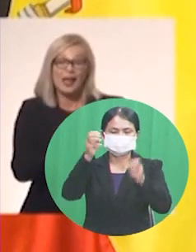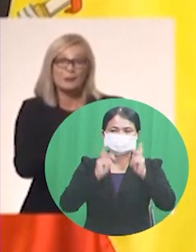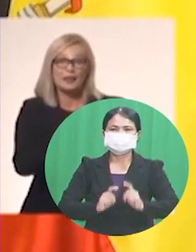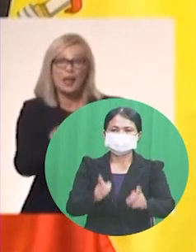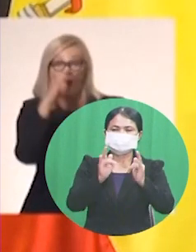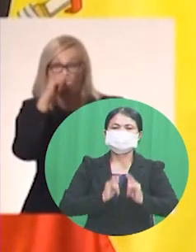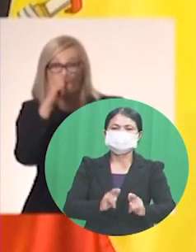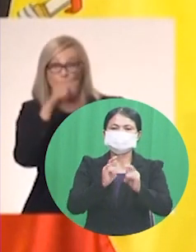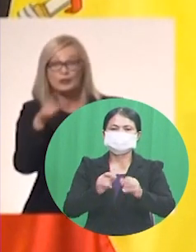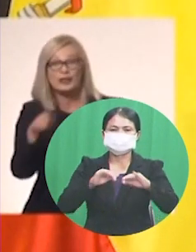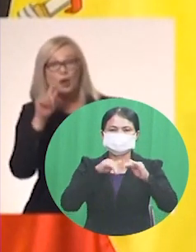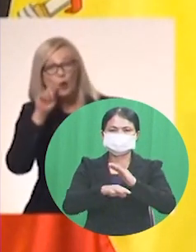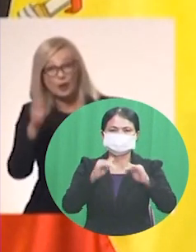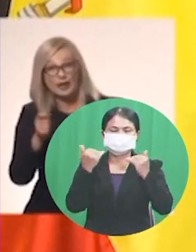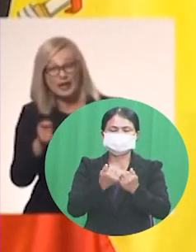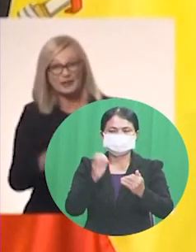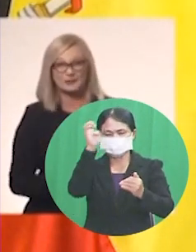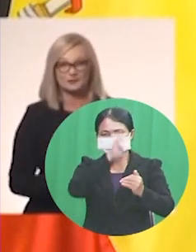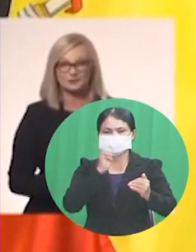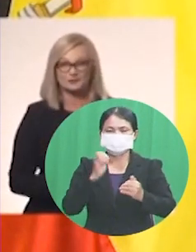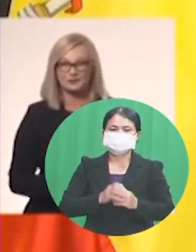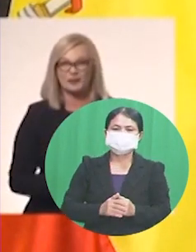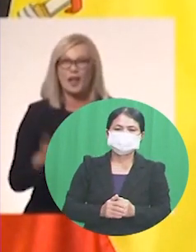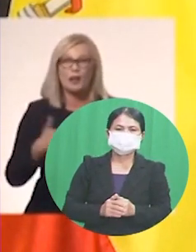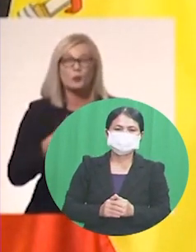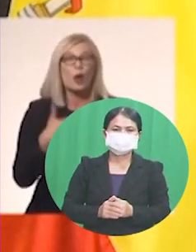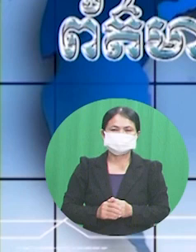រឹងប្រែងចូលជាសមាជិករបស់សហភាពអឺរ៉ុប